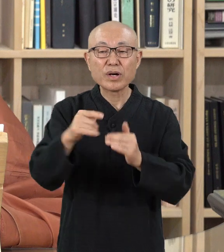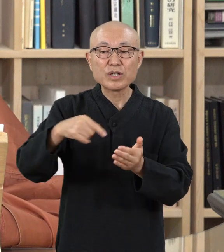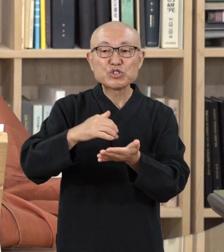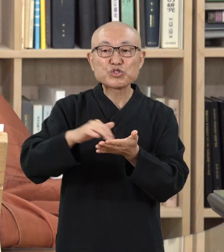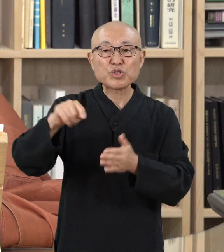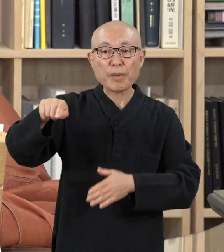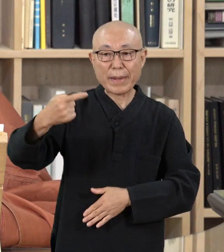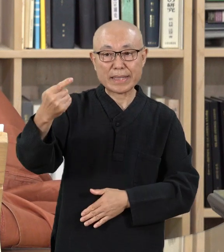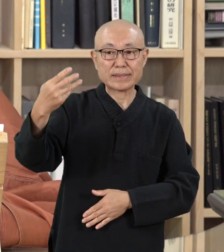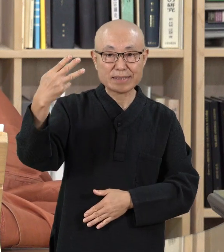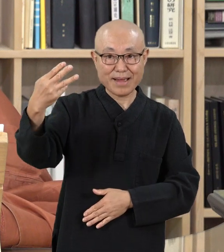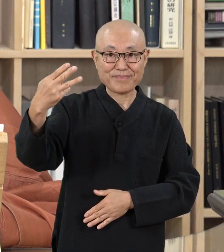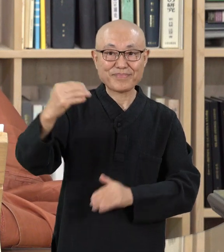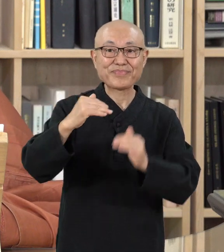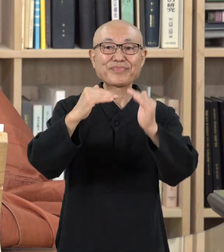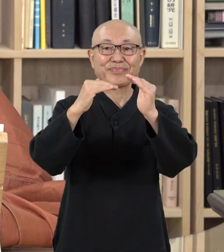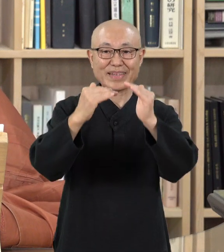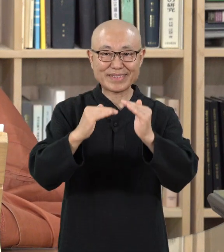103번째 이제